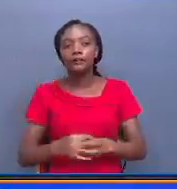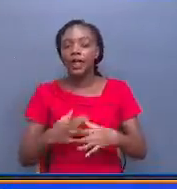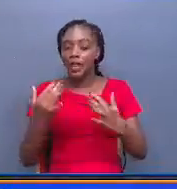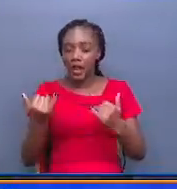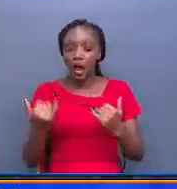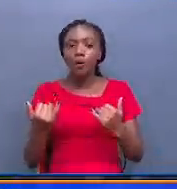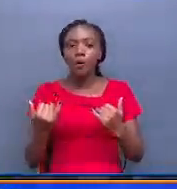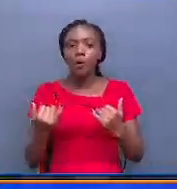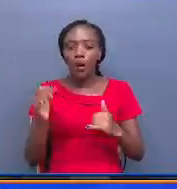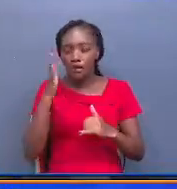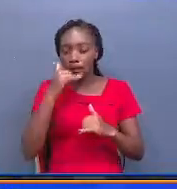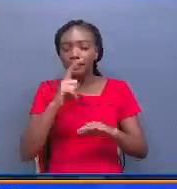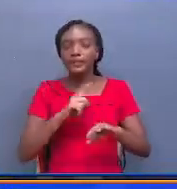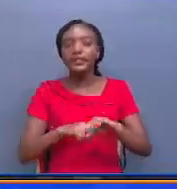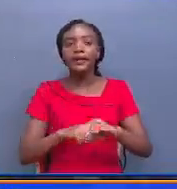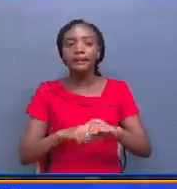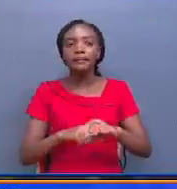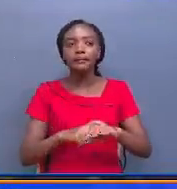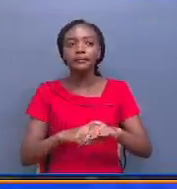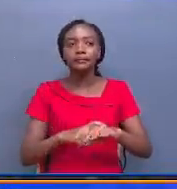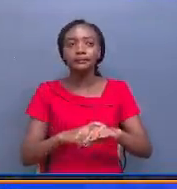imefika.